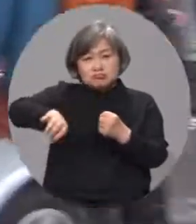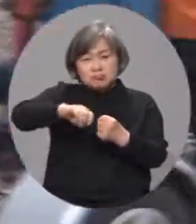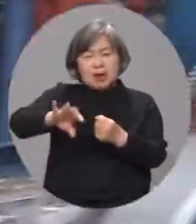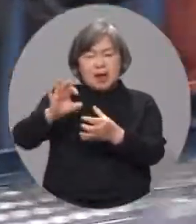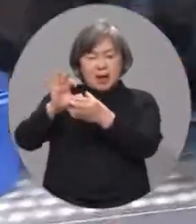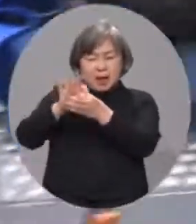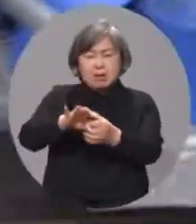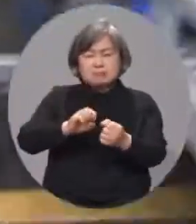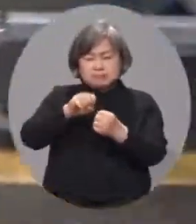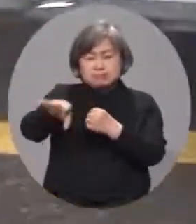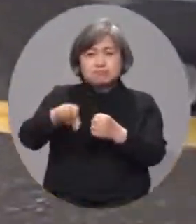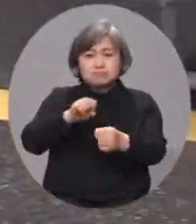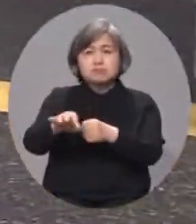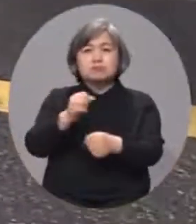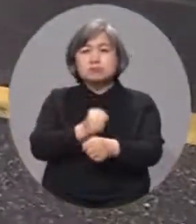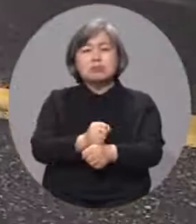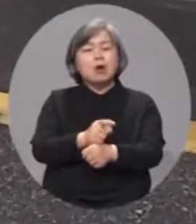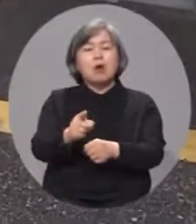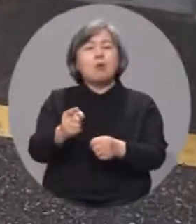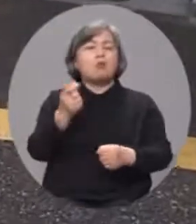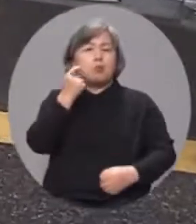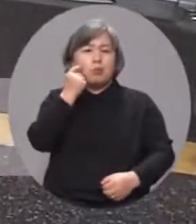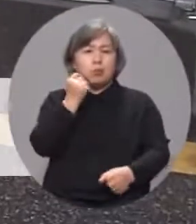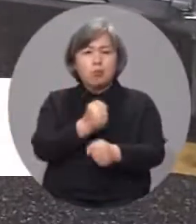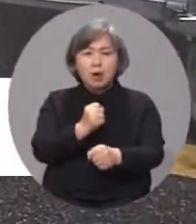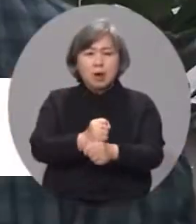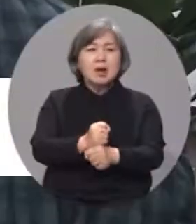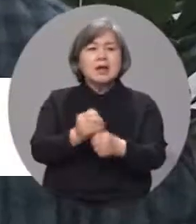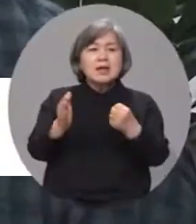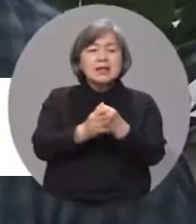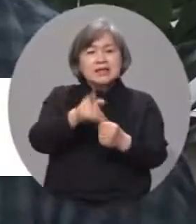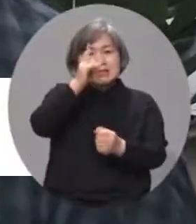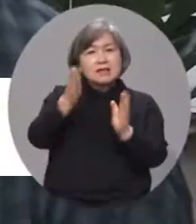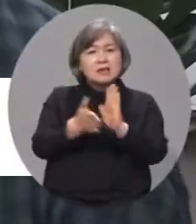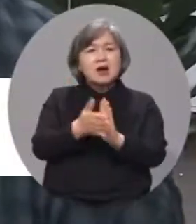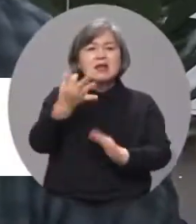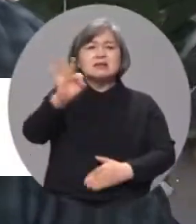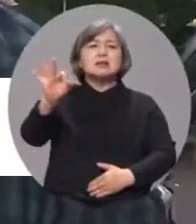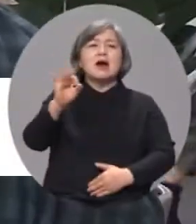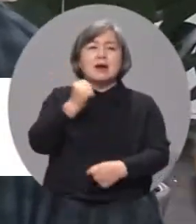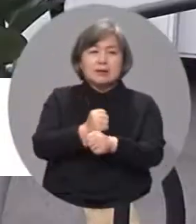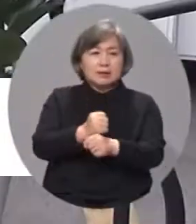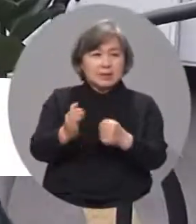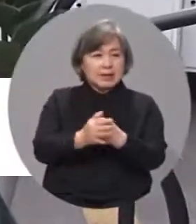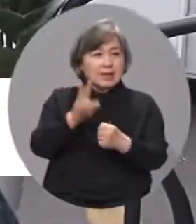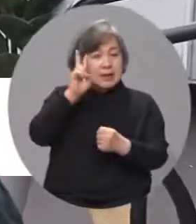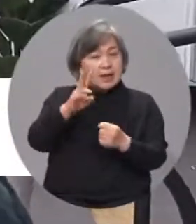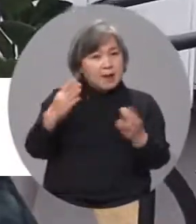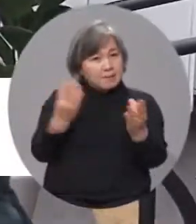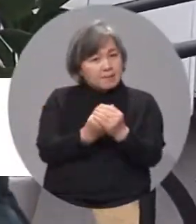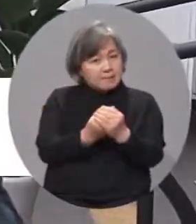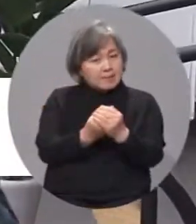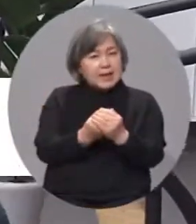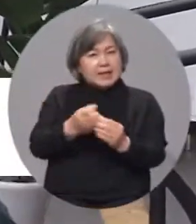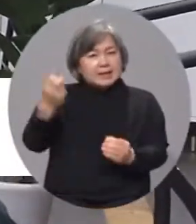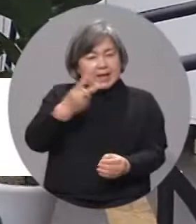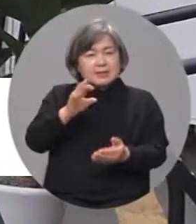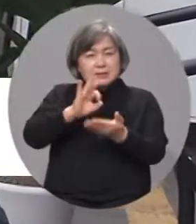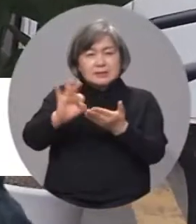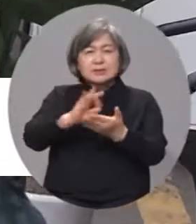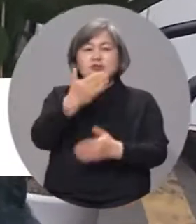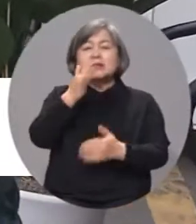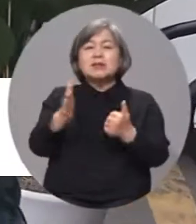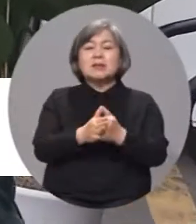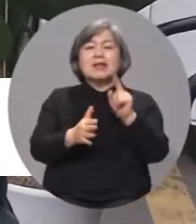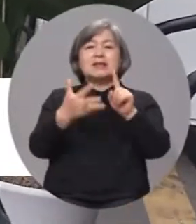새 없이 돌아갑니다. 뭐 전혀 못했죠. 피해서는 인정 안 하지만 그래도 잡았겠죠. 이틀이 지났기 때문에. 웬만해 살려서 쓰려고